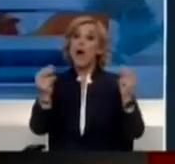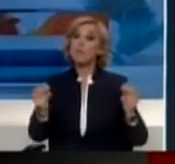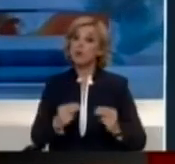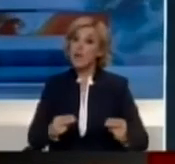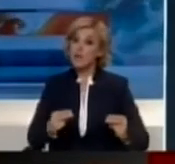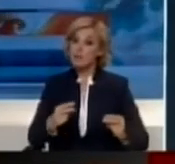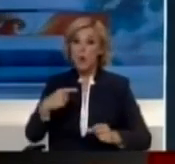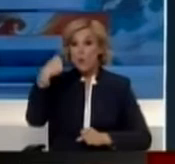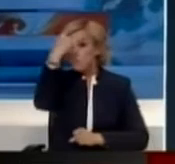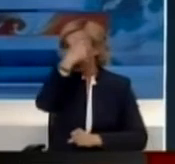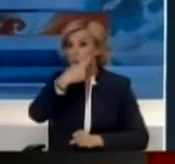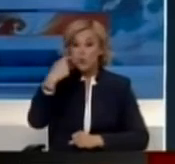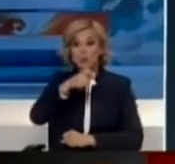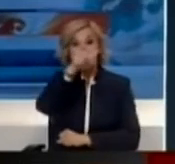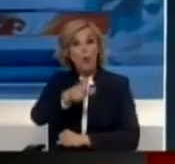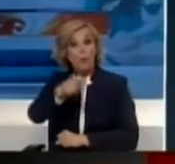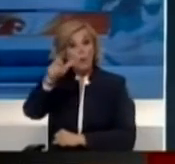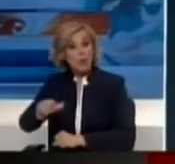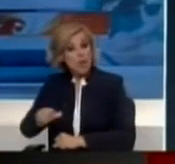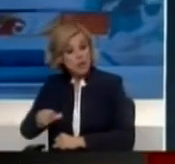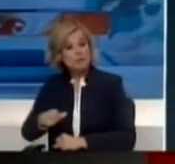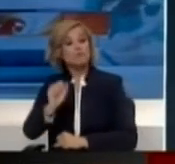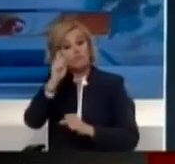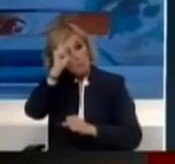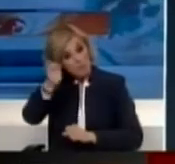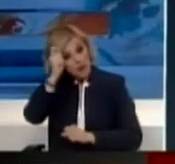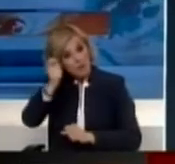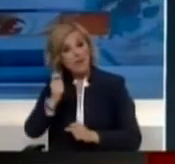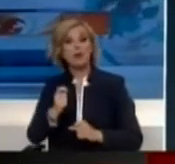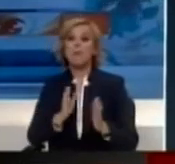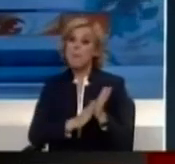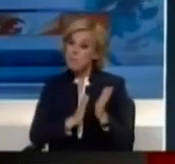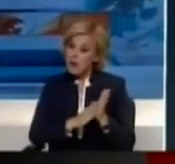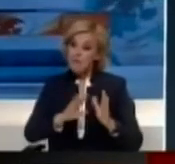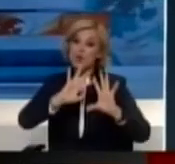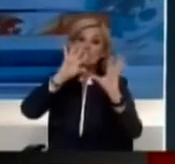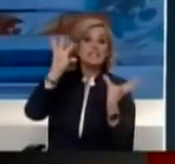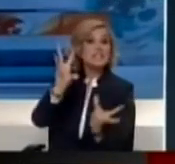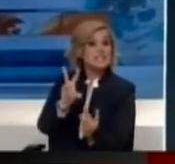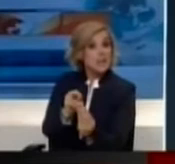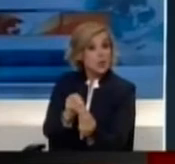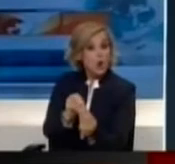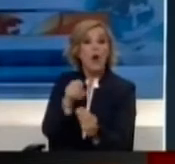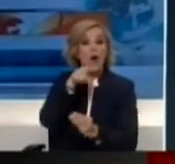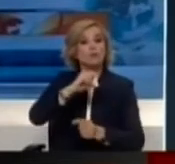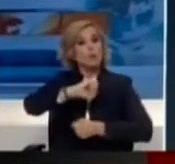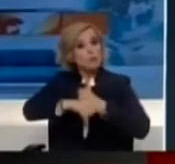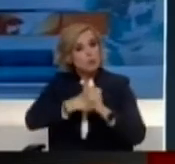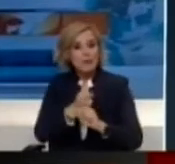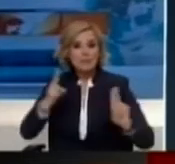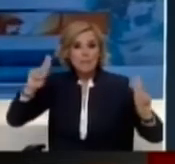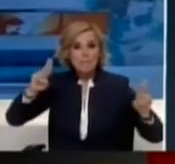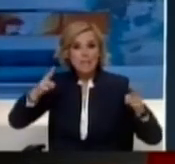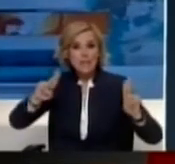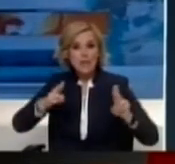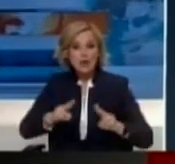τα περισσότερα, περιορίζοντας τον κίνδυνο μετάδοση της νόσου στην κοινότητα, αλλά και συνολικά όλα μαζί στο να μειώσουν 80% και